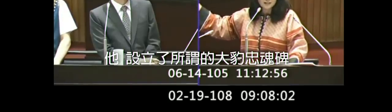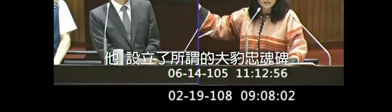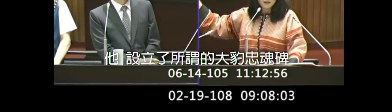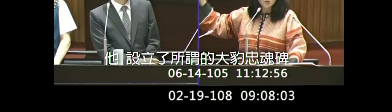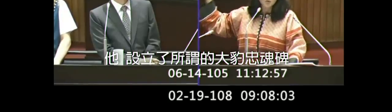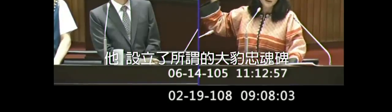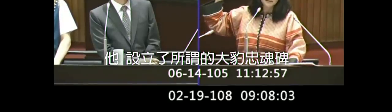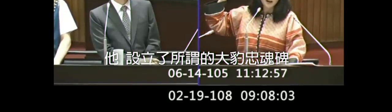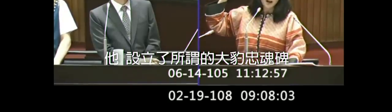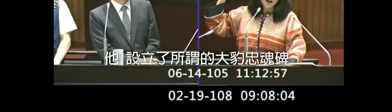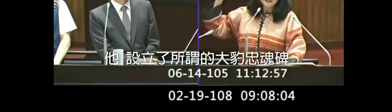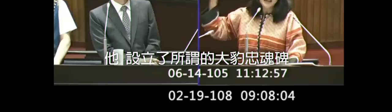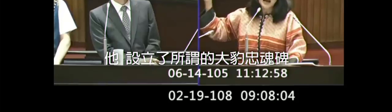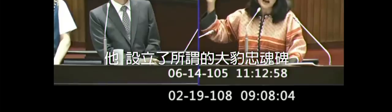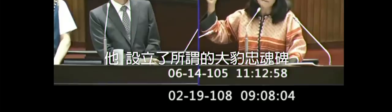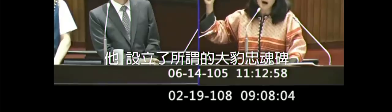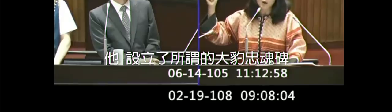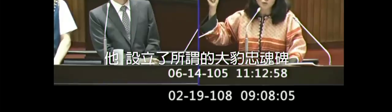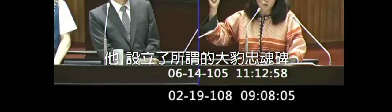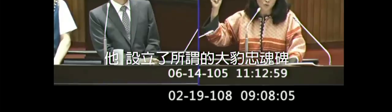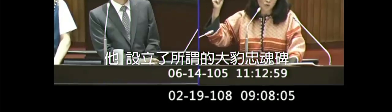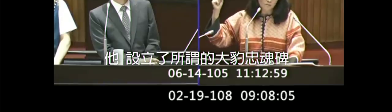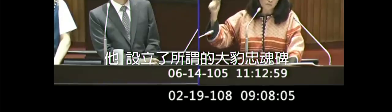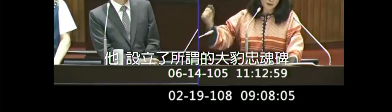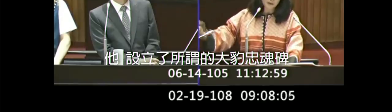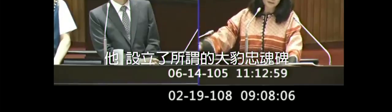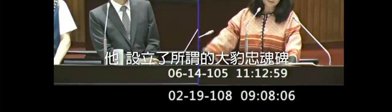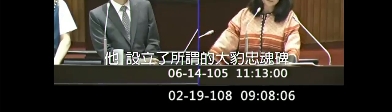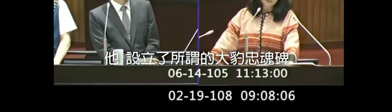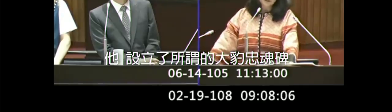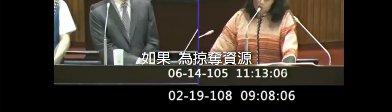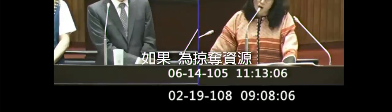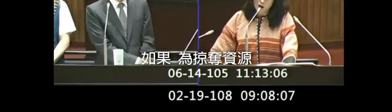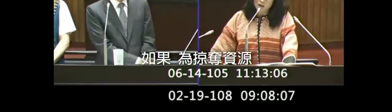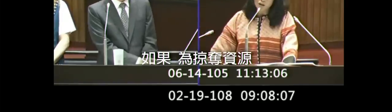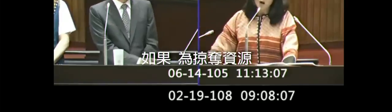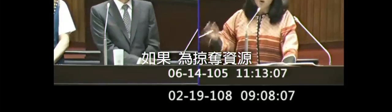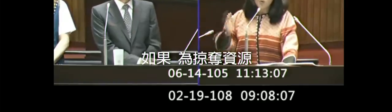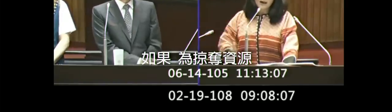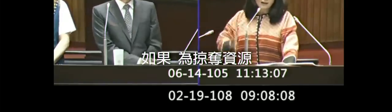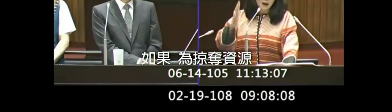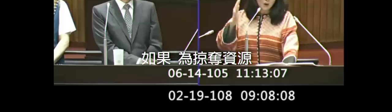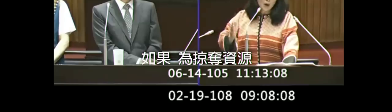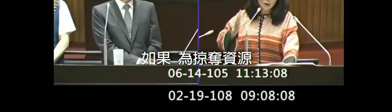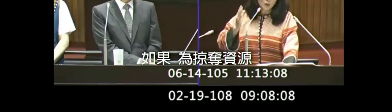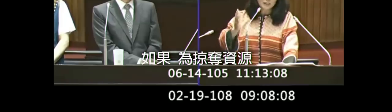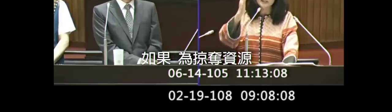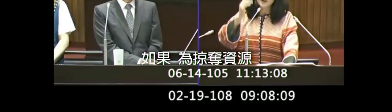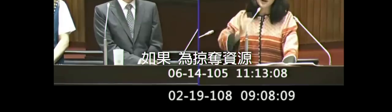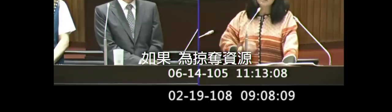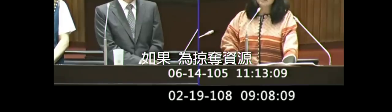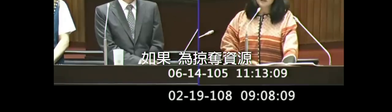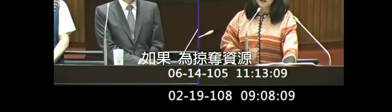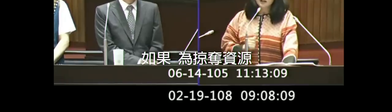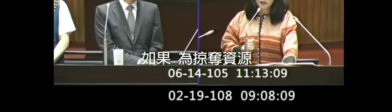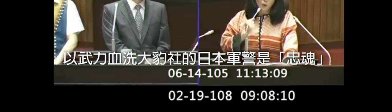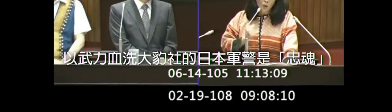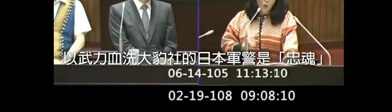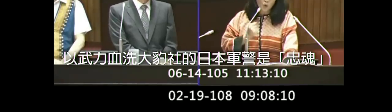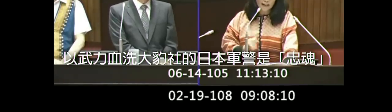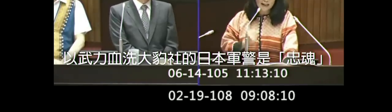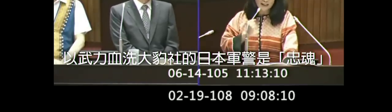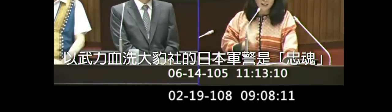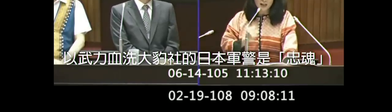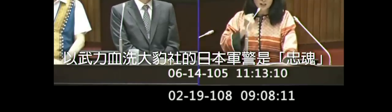他设立了这个所谓的大报忠魂碑。如果为了要掠夺资源，